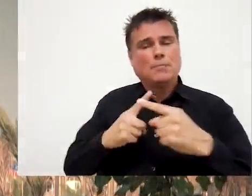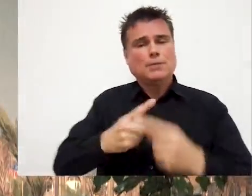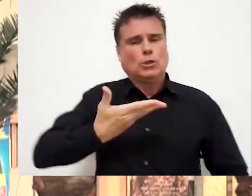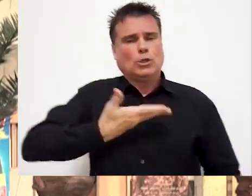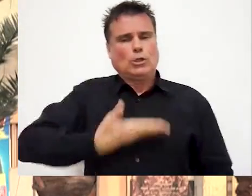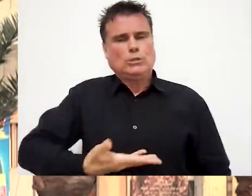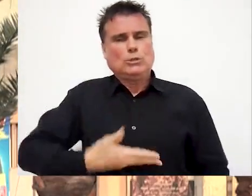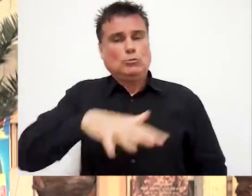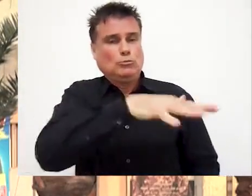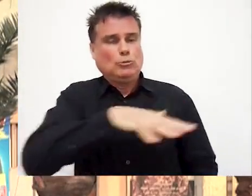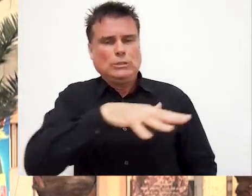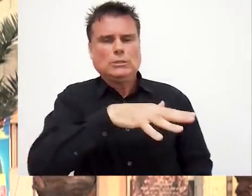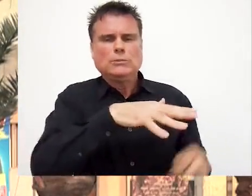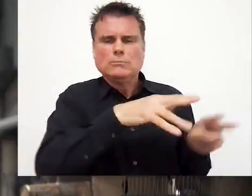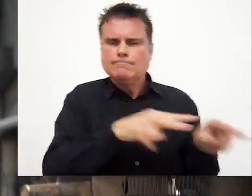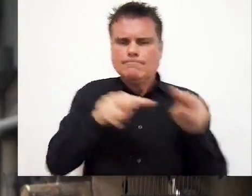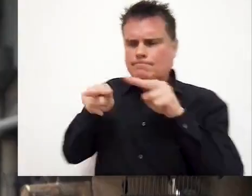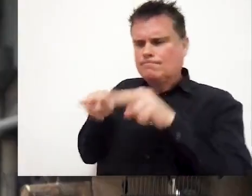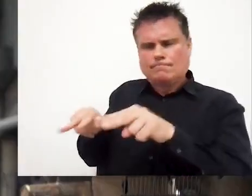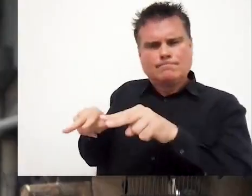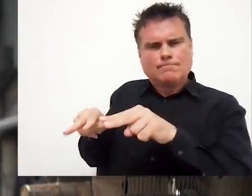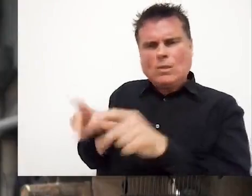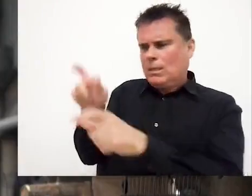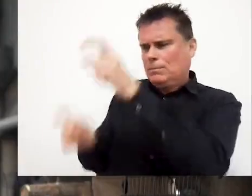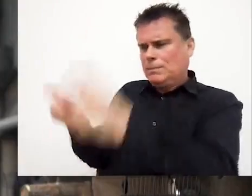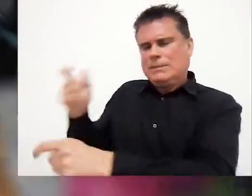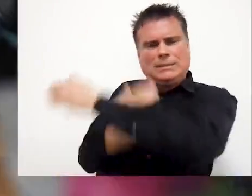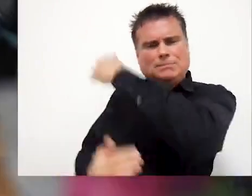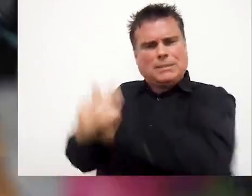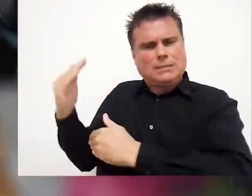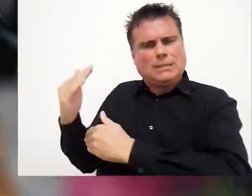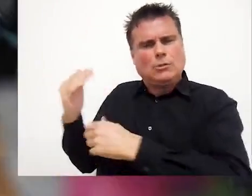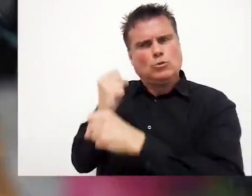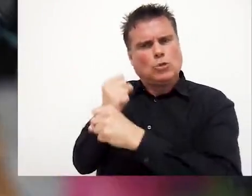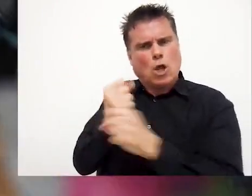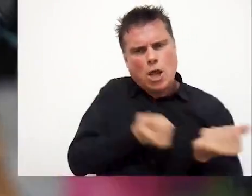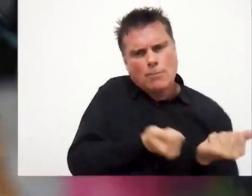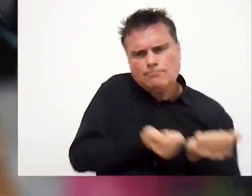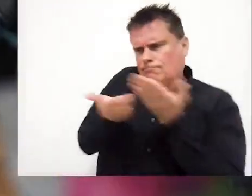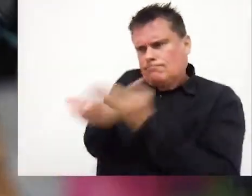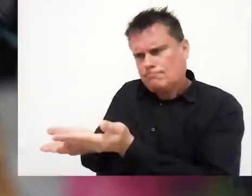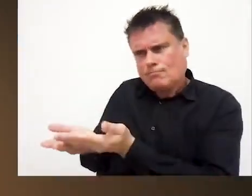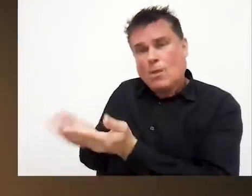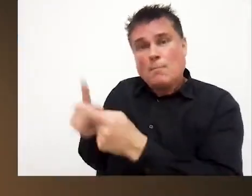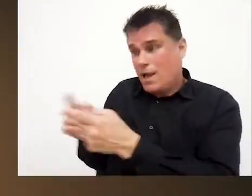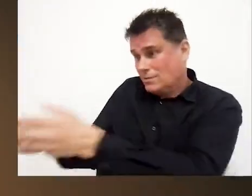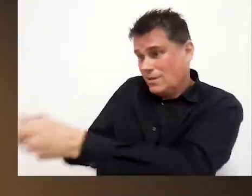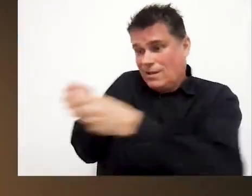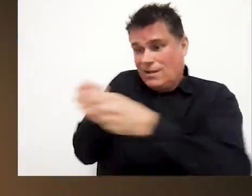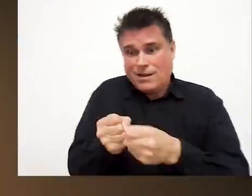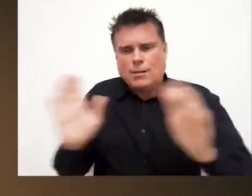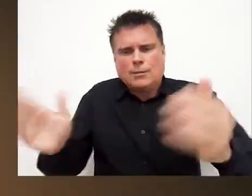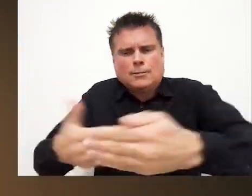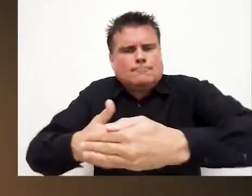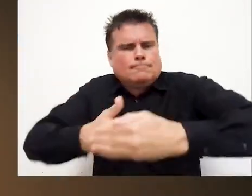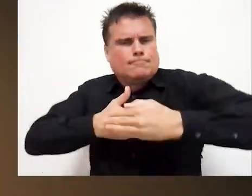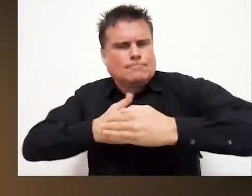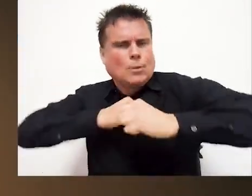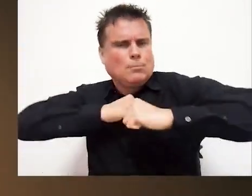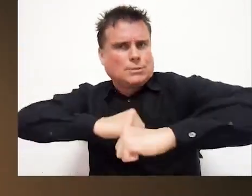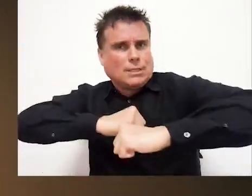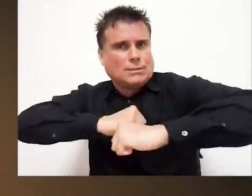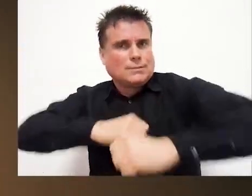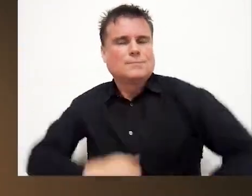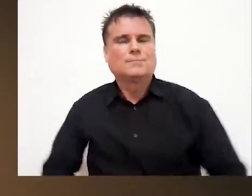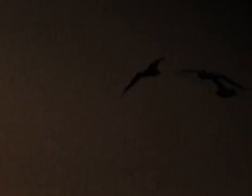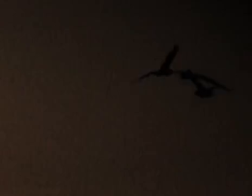Kurdish regional authorities should take concrete steps to provide job opportunities and to protect employment rights for people with